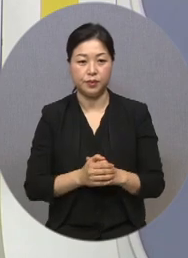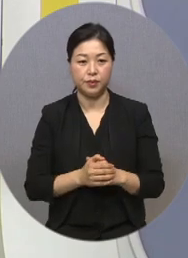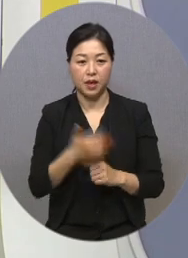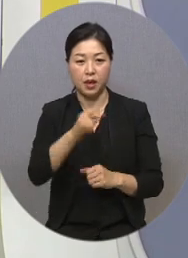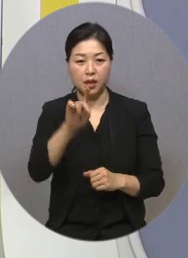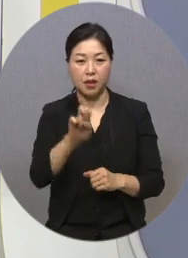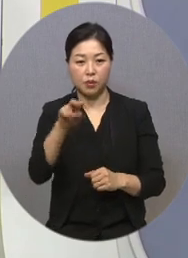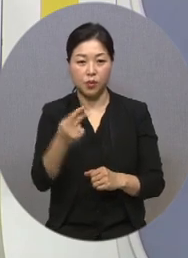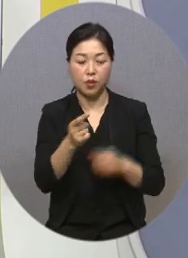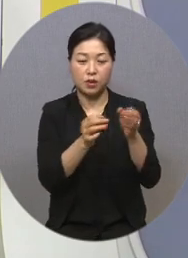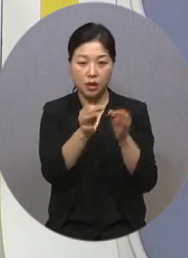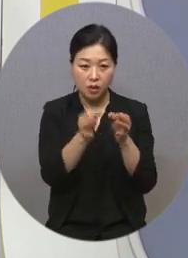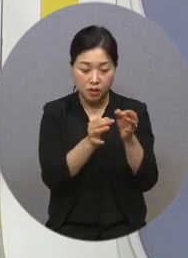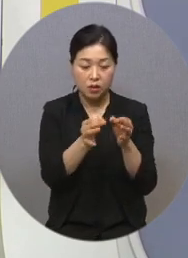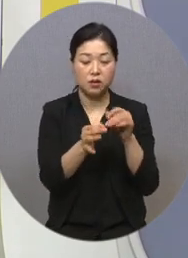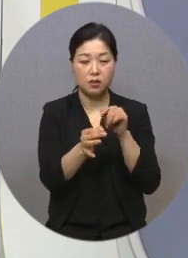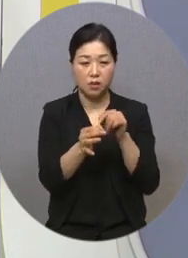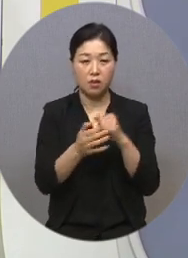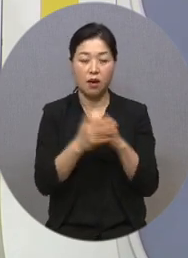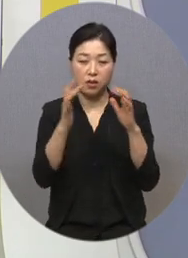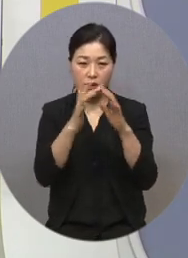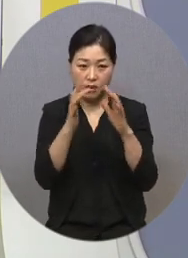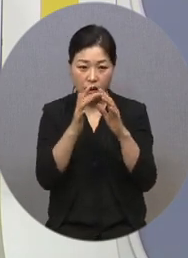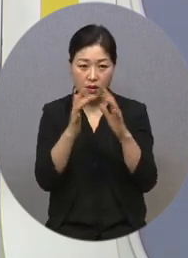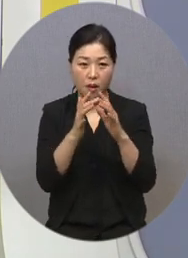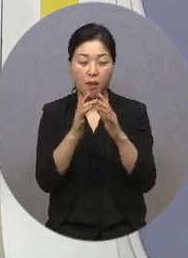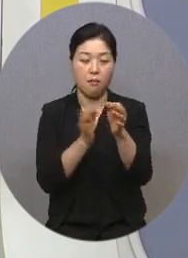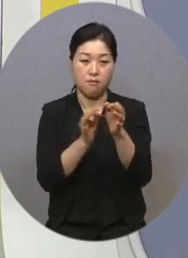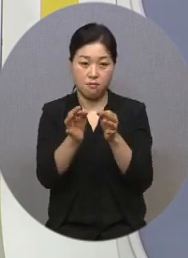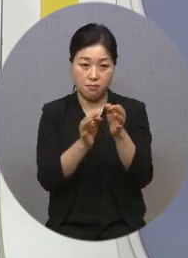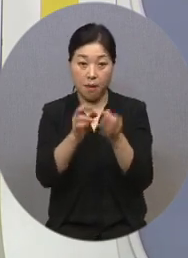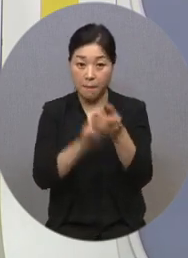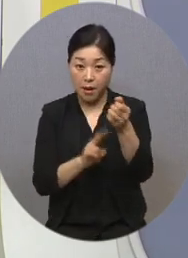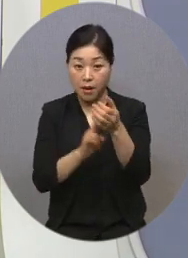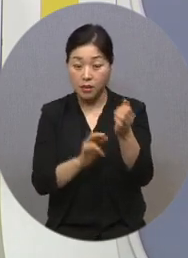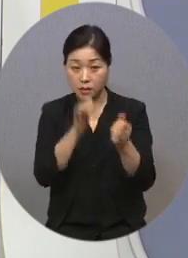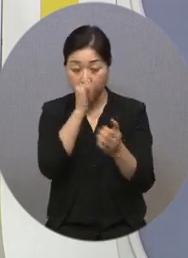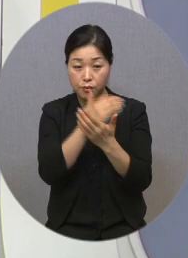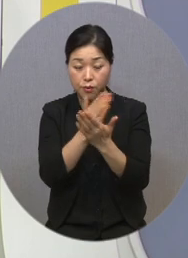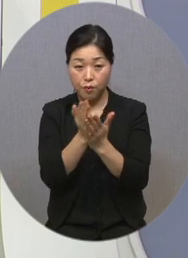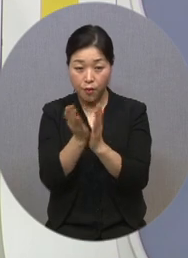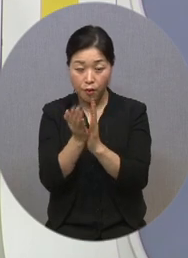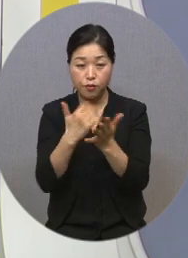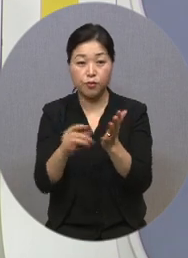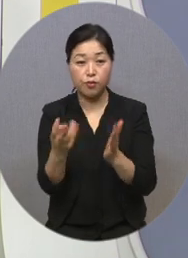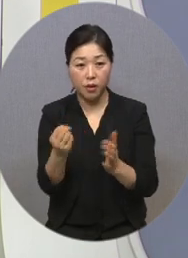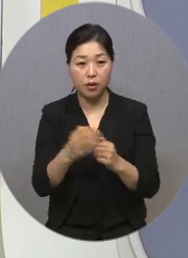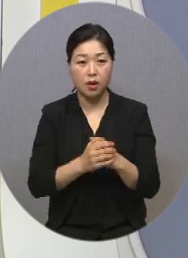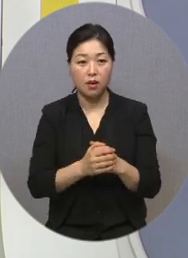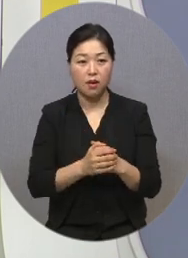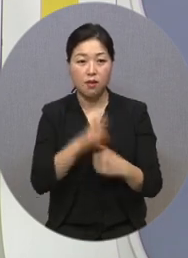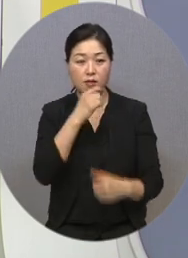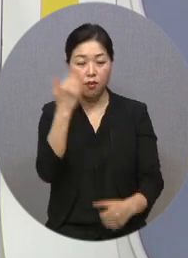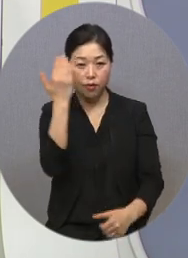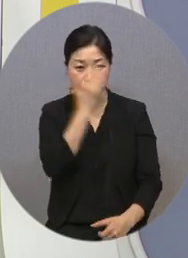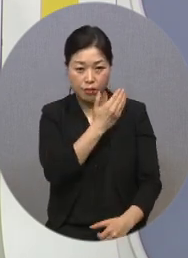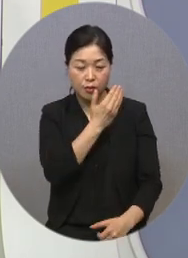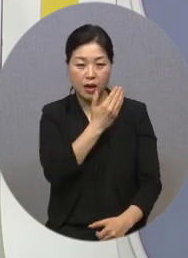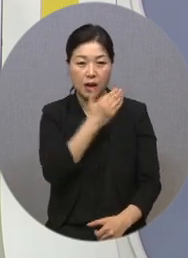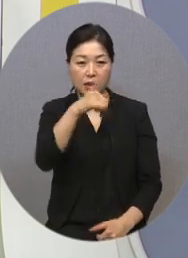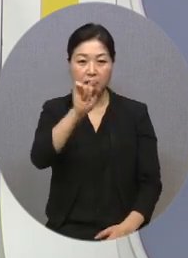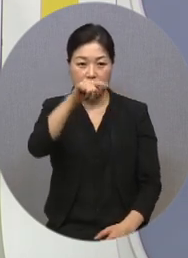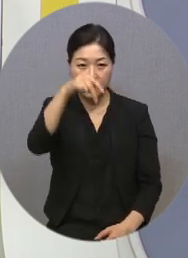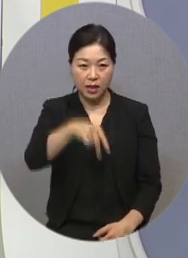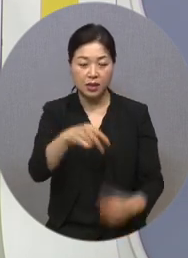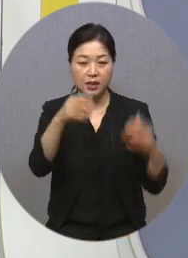아, 네, 맞습니다. 몇 개 품목 정도가 있는 거예요? 네, 요수 돌산 갓김치부터 시작해서 네.